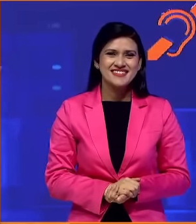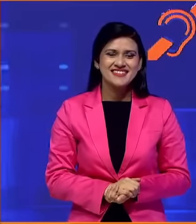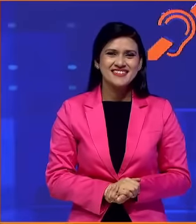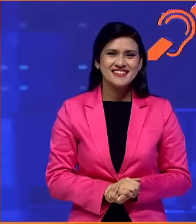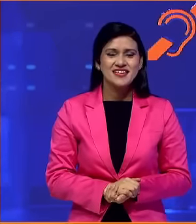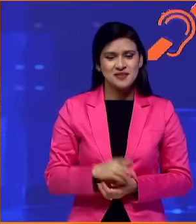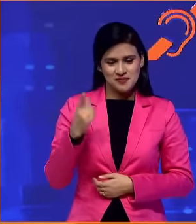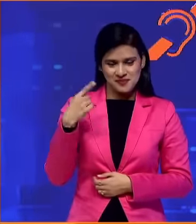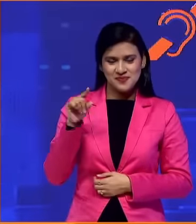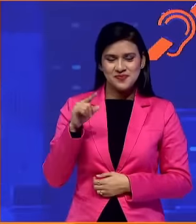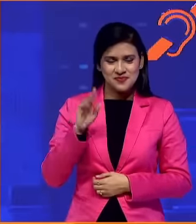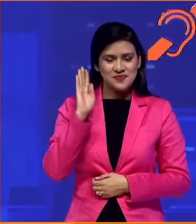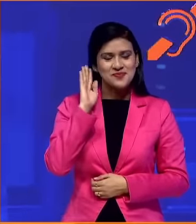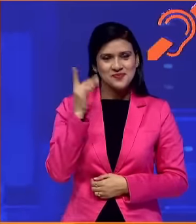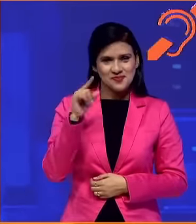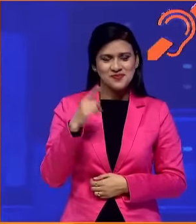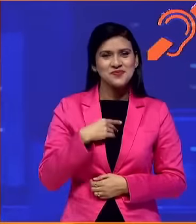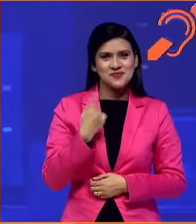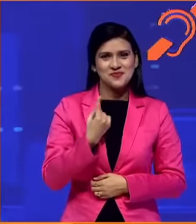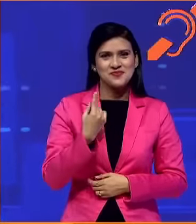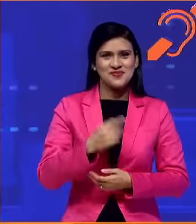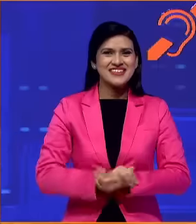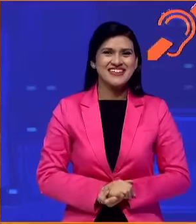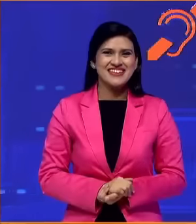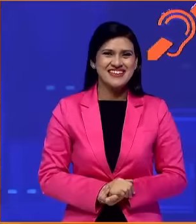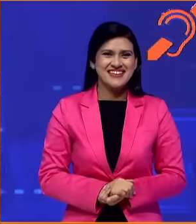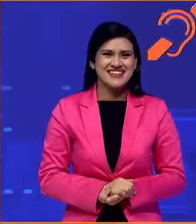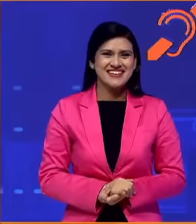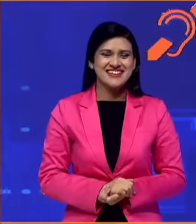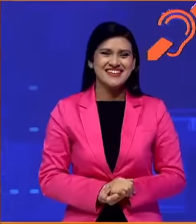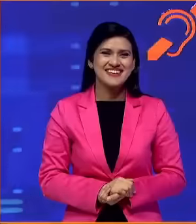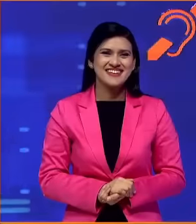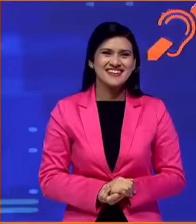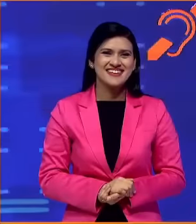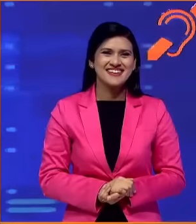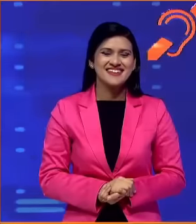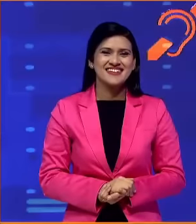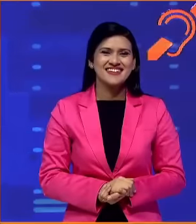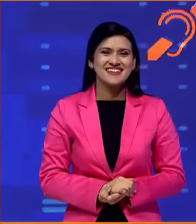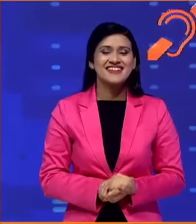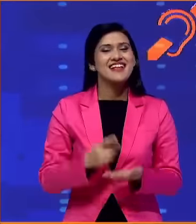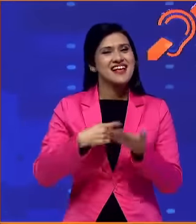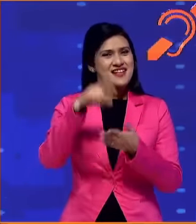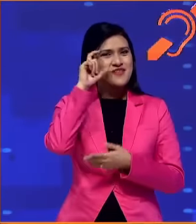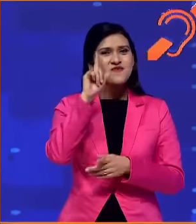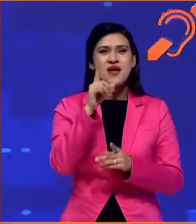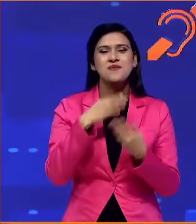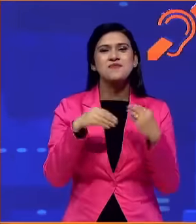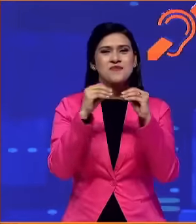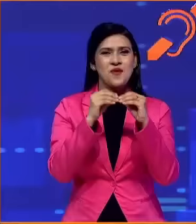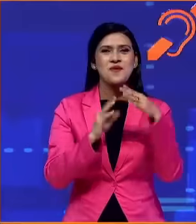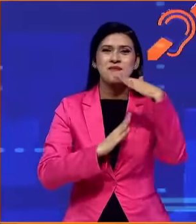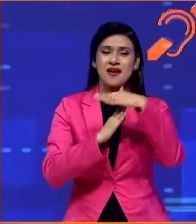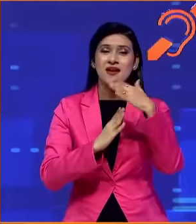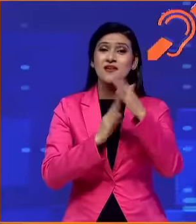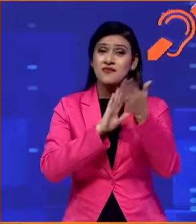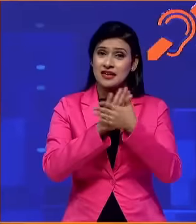नहीं,आपनेबिल्कुलसहीसुना।हम एकऔरब्रेकलेंगे,औरब्रेककेबाद,